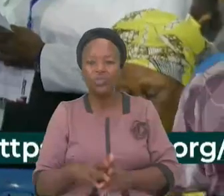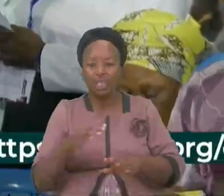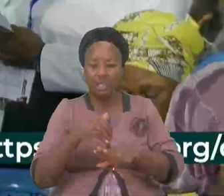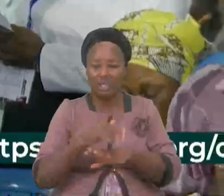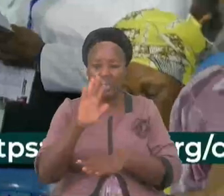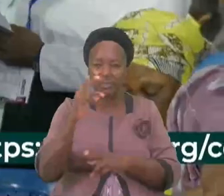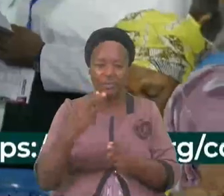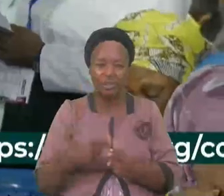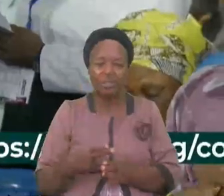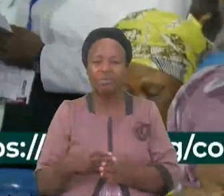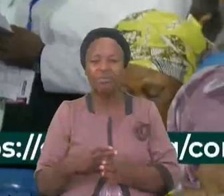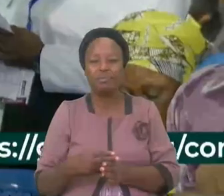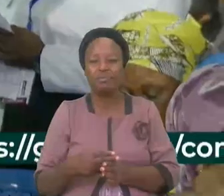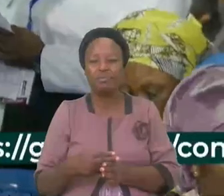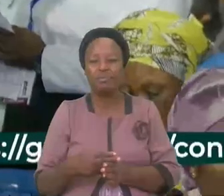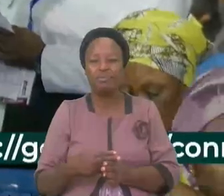63. Envoyez vos noms,